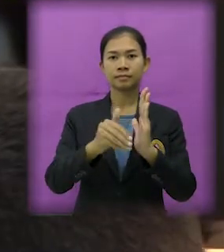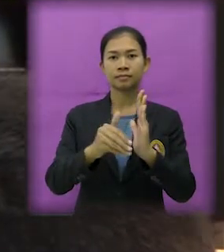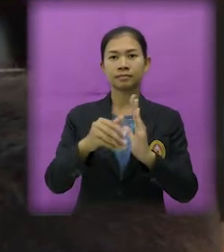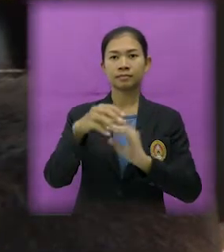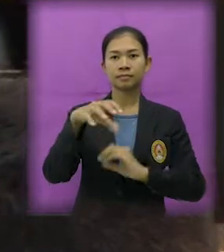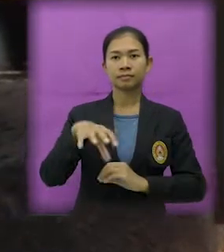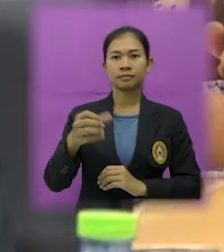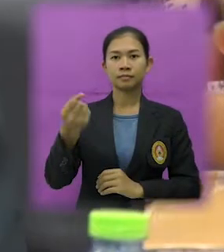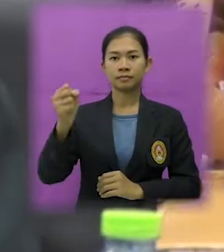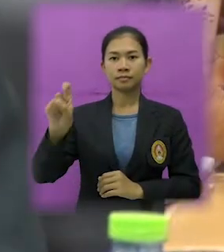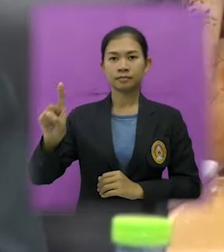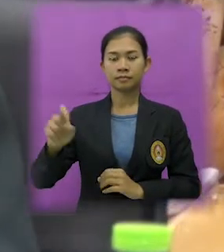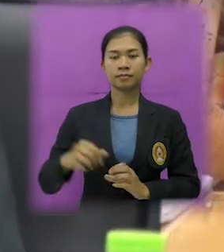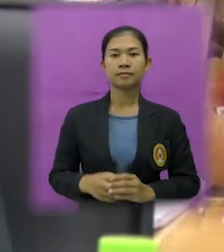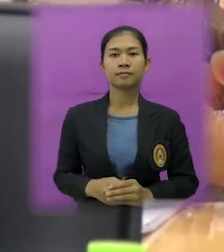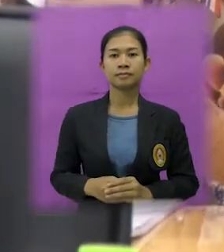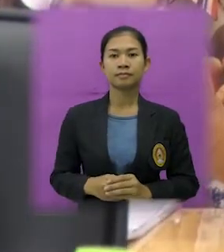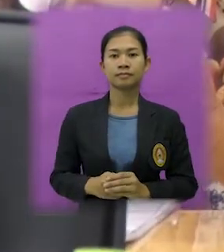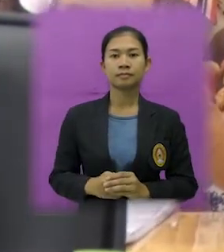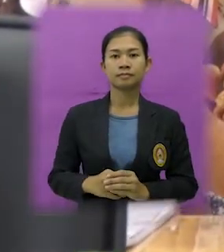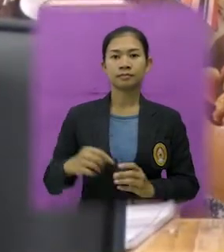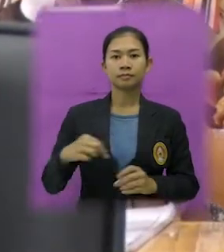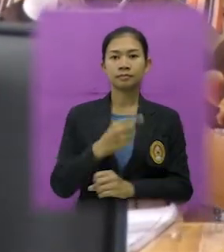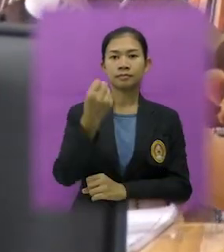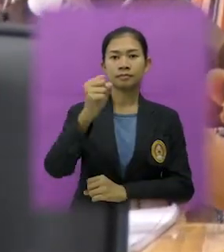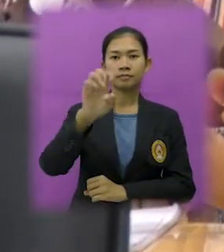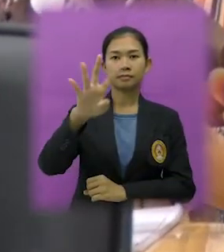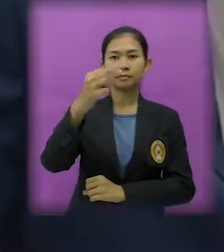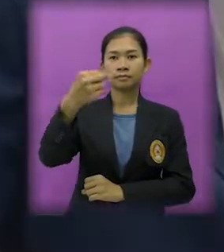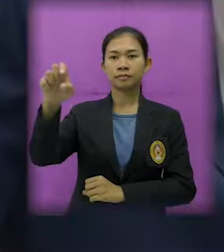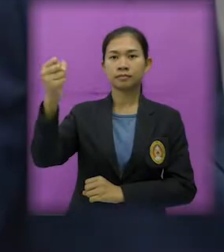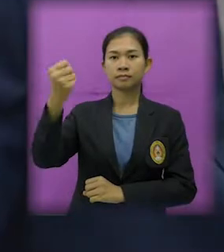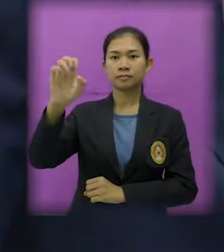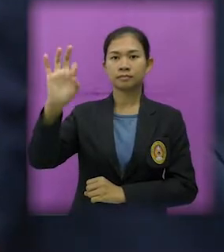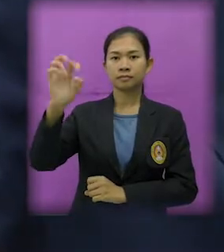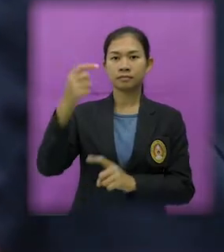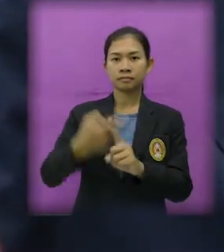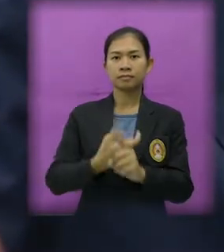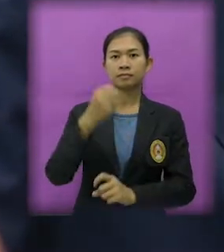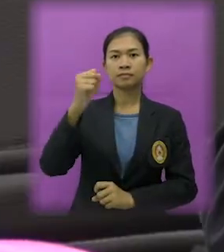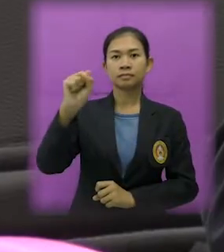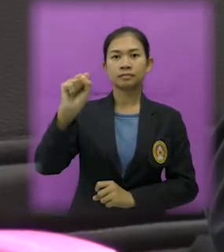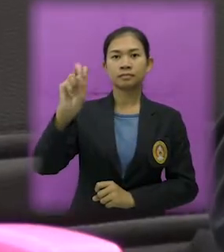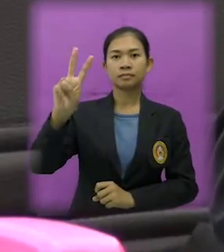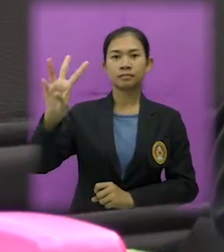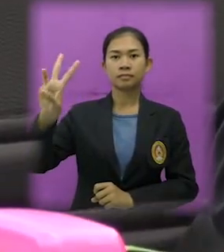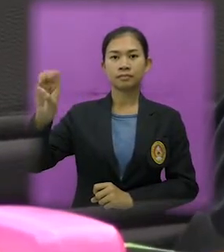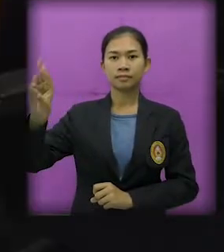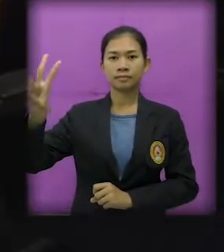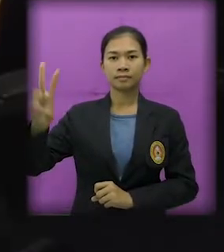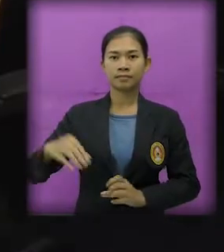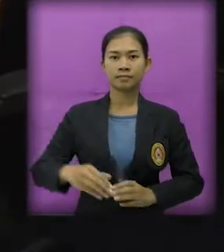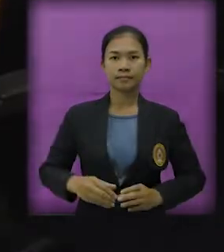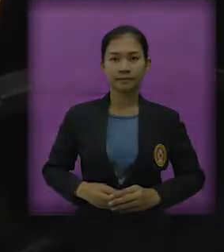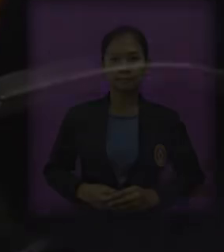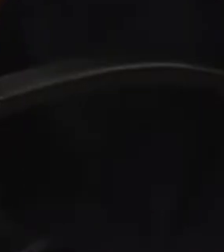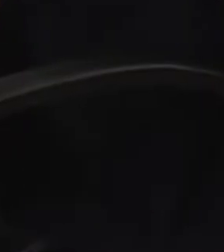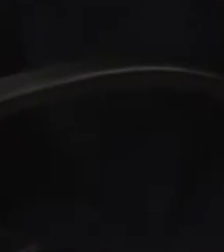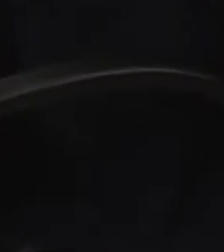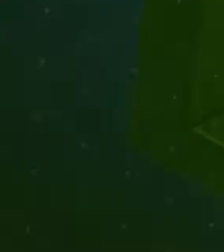ราชภัฏในเขตภาคตะวันออกเฉียงเหนือ11แห่งที่จะมีขึ้นในวันที่14ถึง19ตุลาคม2562